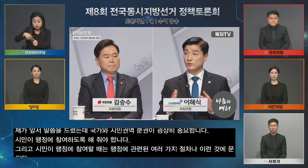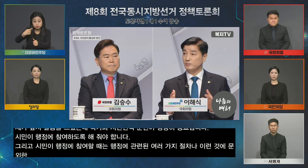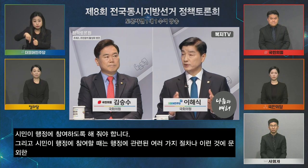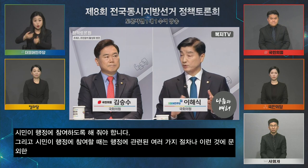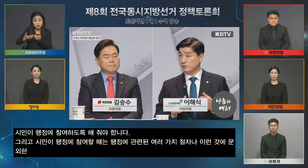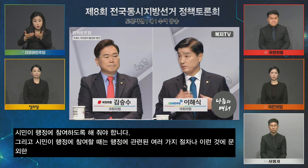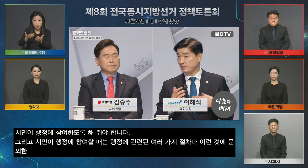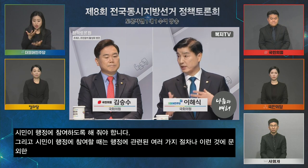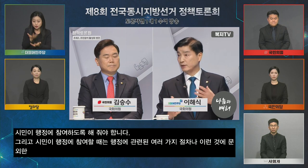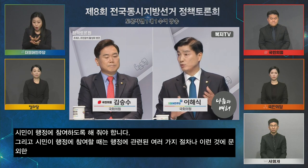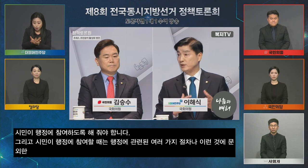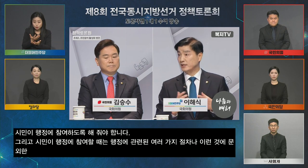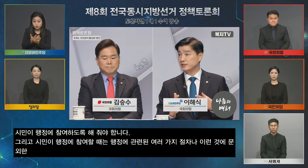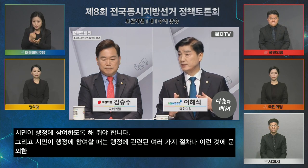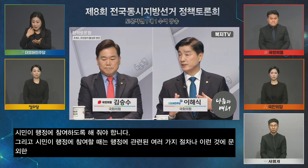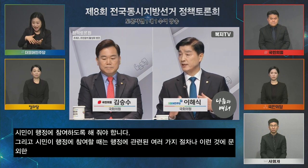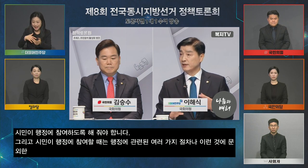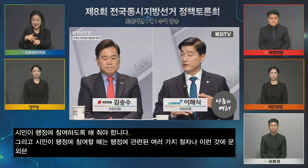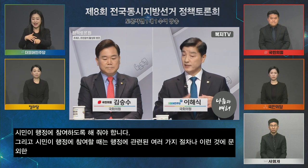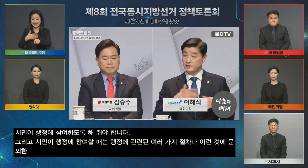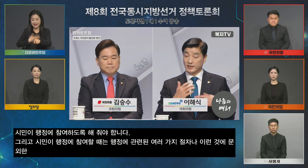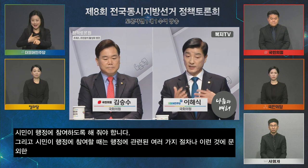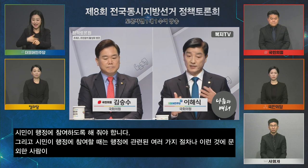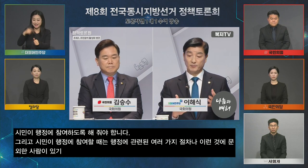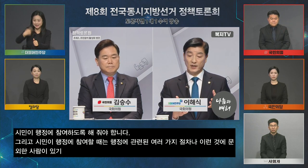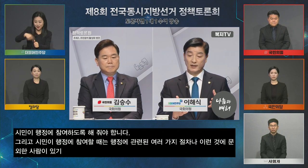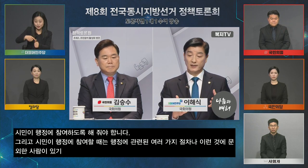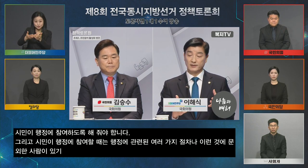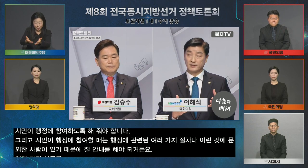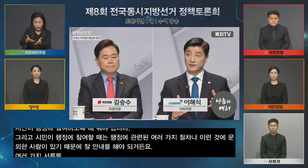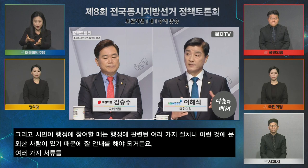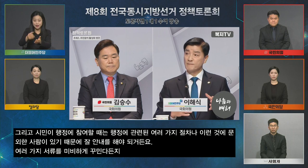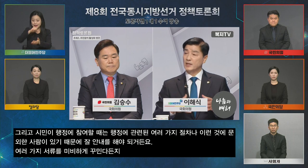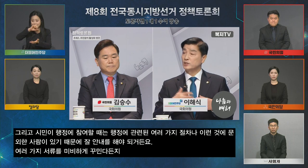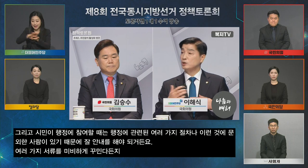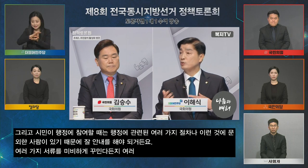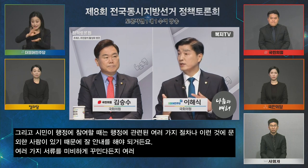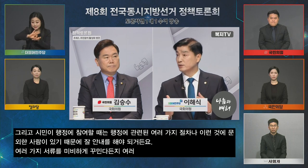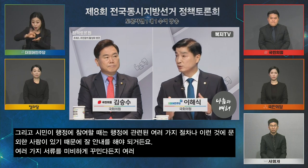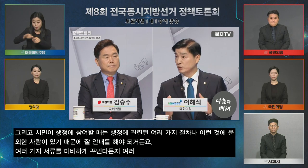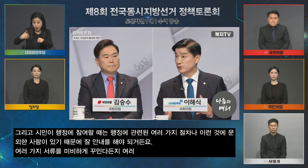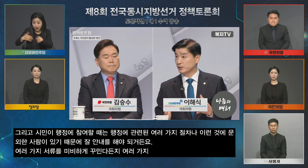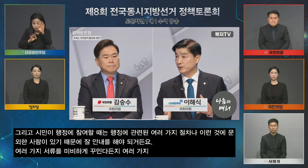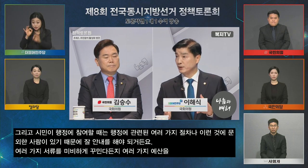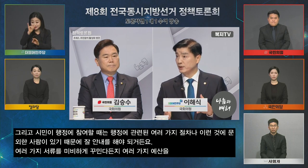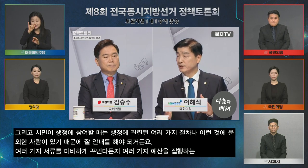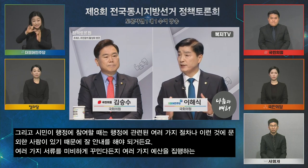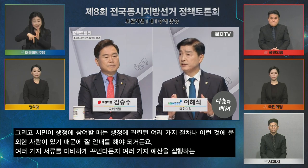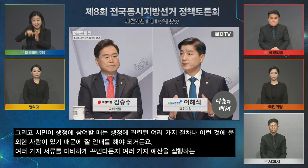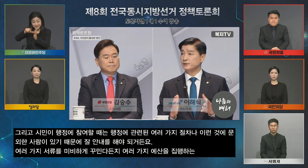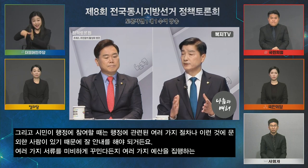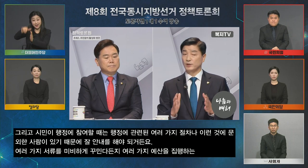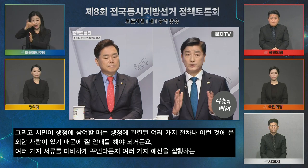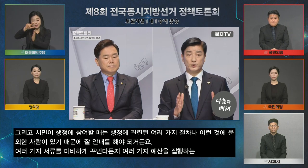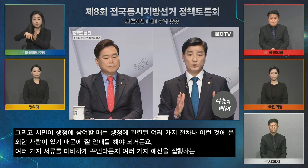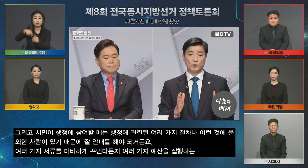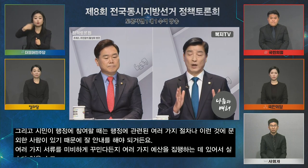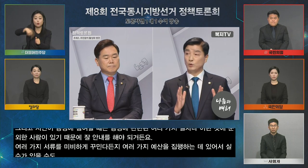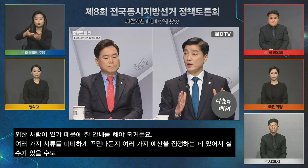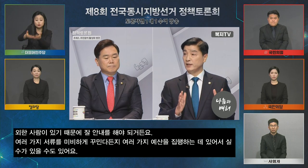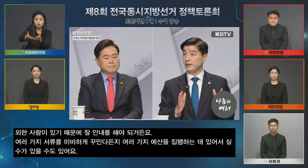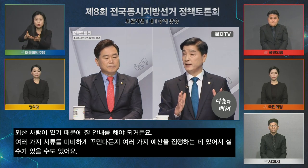서류를 미비하게 꾸민다든지 여러 가지 예산을 집행하는 데 있어서 실수가 있을 수도 있어요. 그런데 그것을